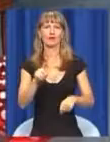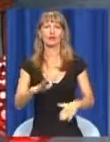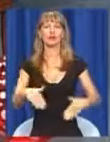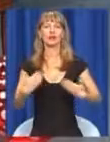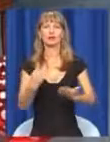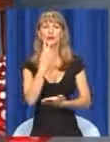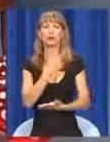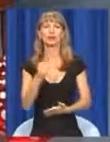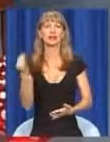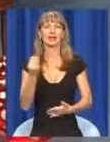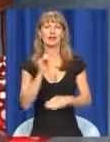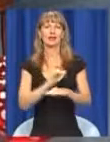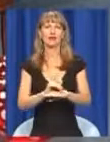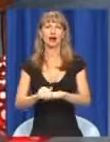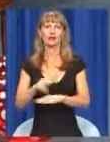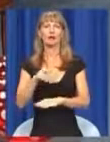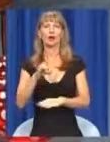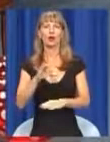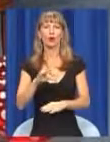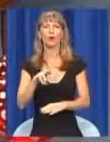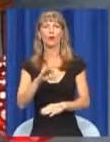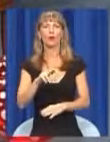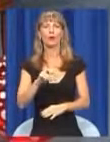запропонувати переглянути цікаві факти про попелюшку.